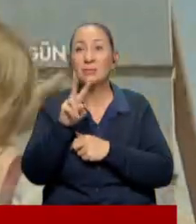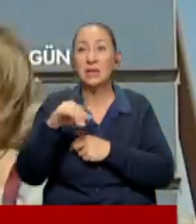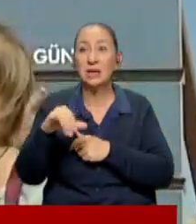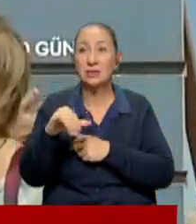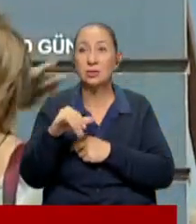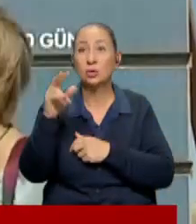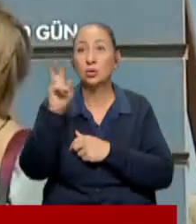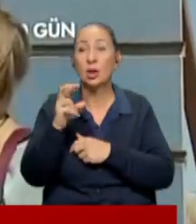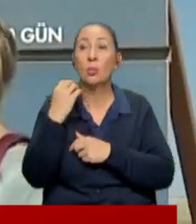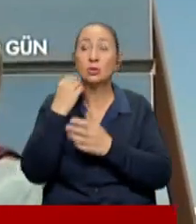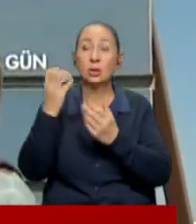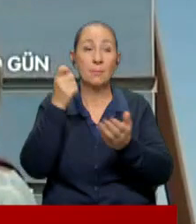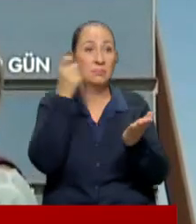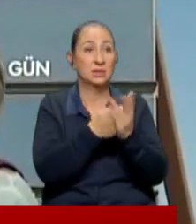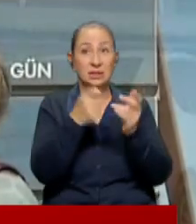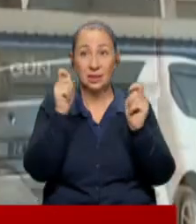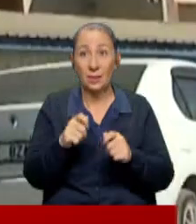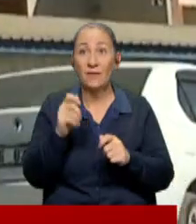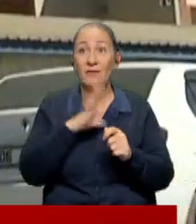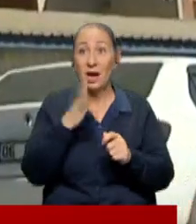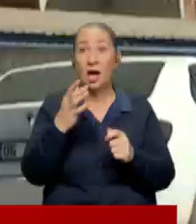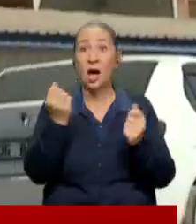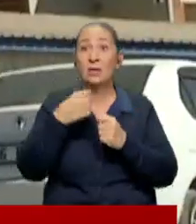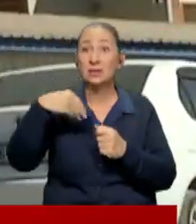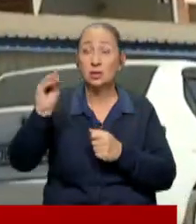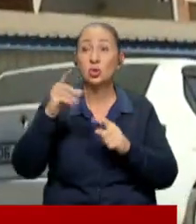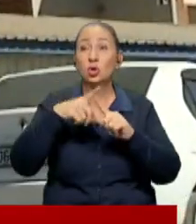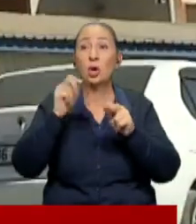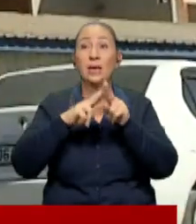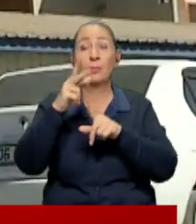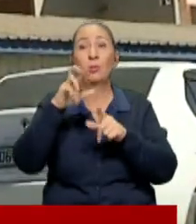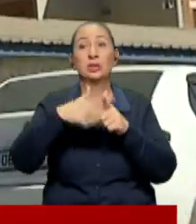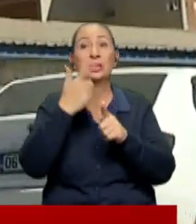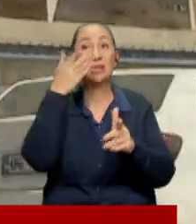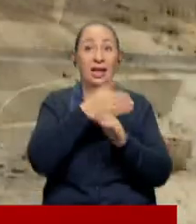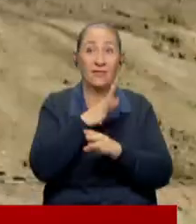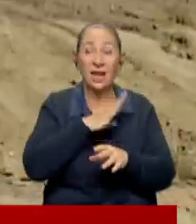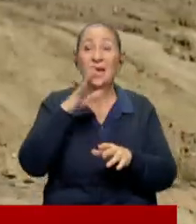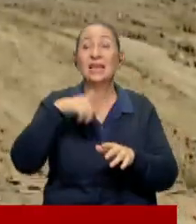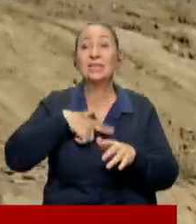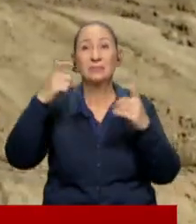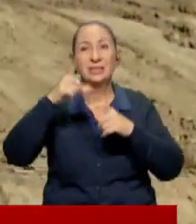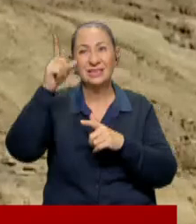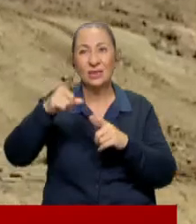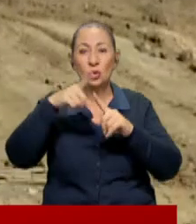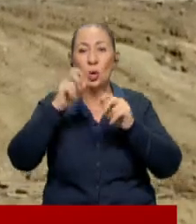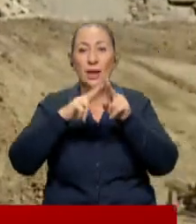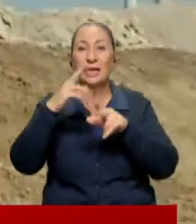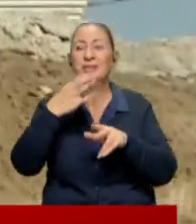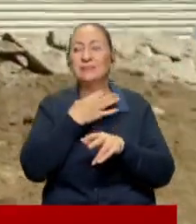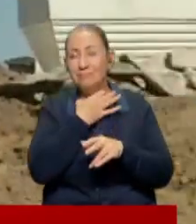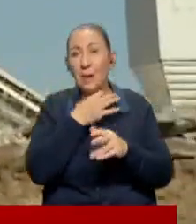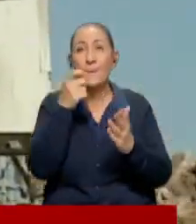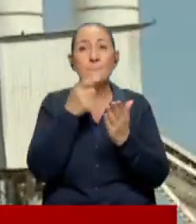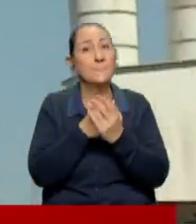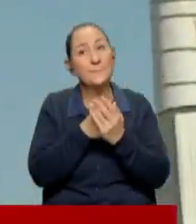yaklaştı. Dolarla borç alıp peşinat ödeyen de var. Aracını satıp TOKİ projesine giren de. İzmir Ali Ağa'da TOKİ mağdurları